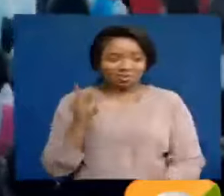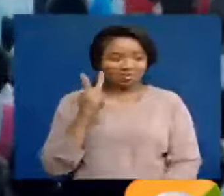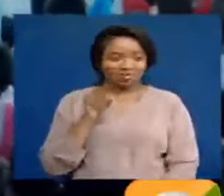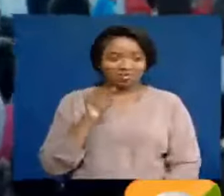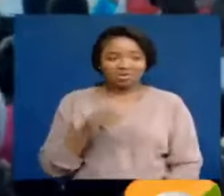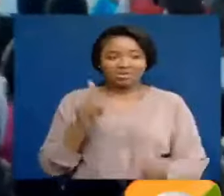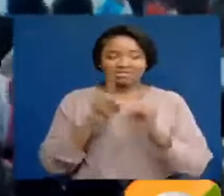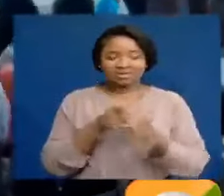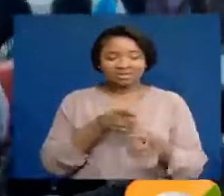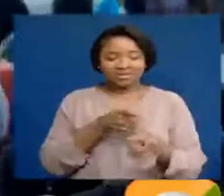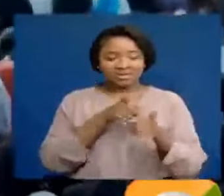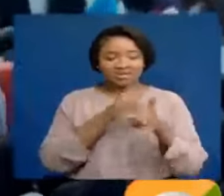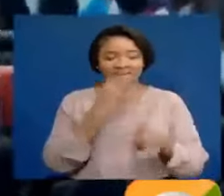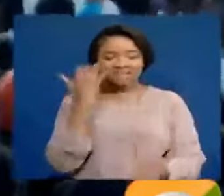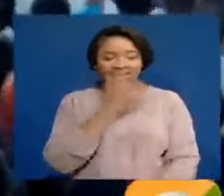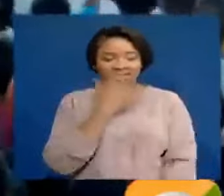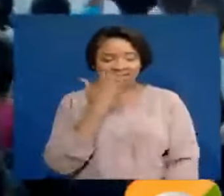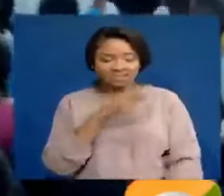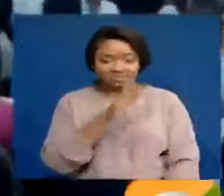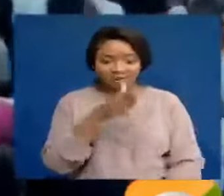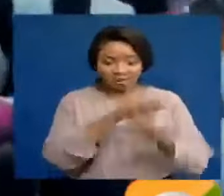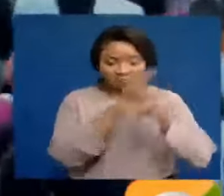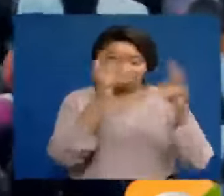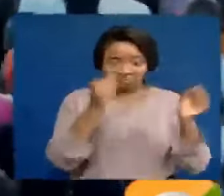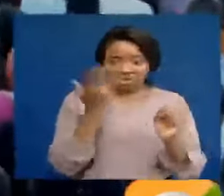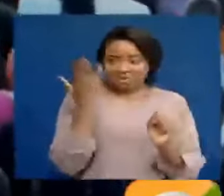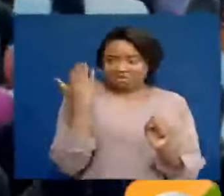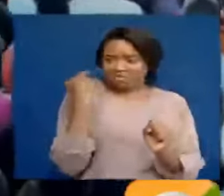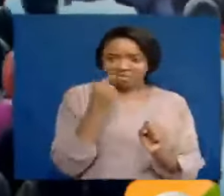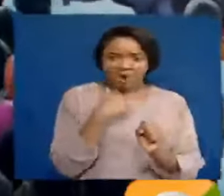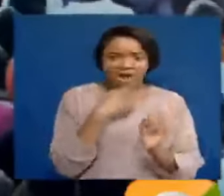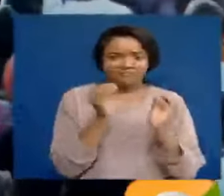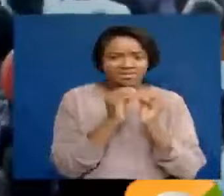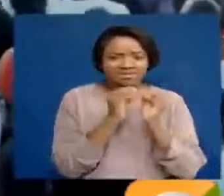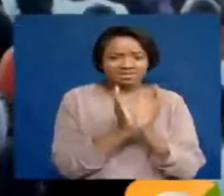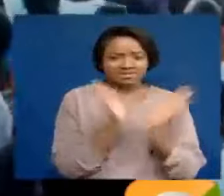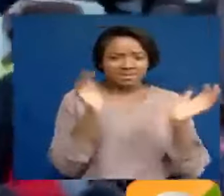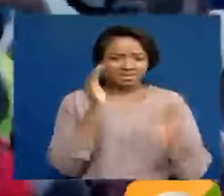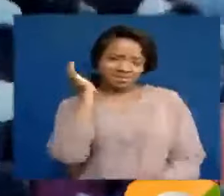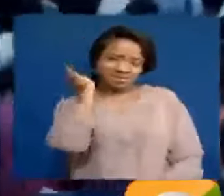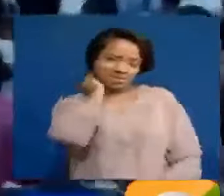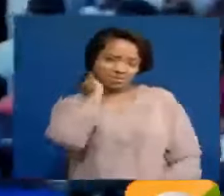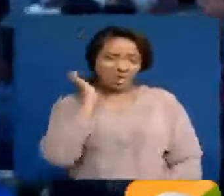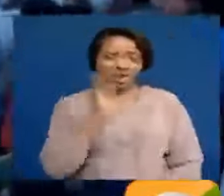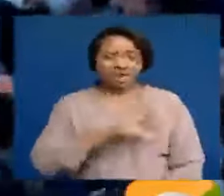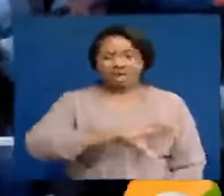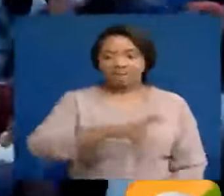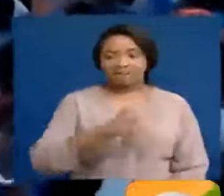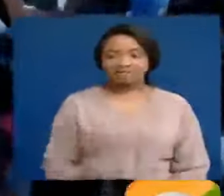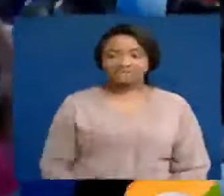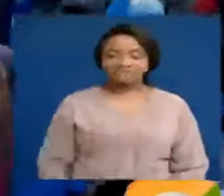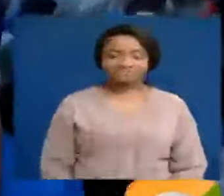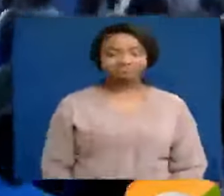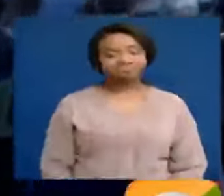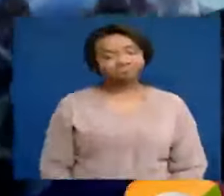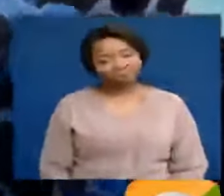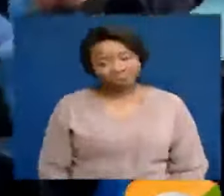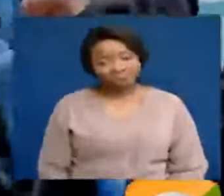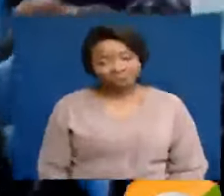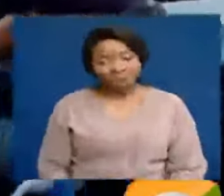Rigathi Gachagua aliyefanya mkutano wa hadhara uwanjani Ihura, kaunti ya Murang'a. Ibada ya